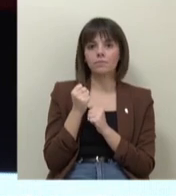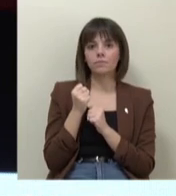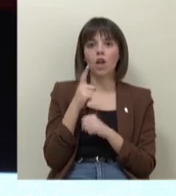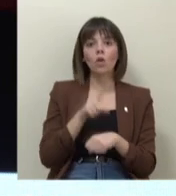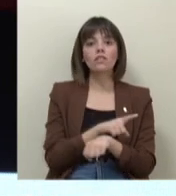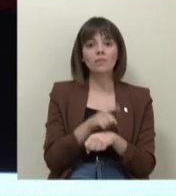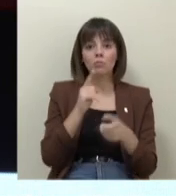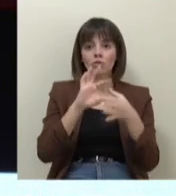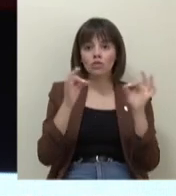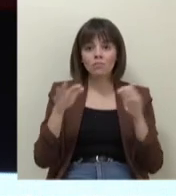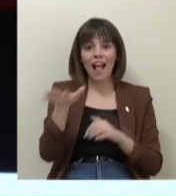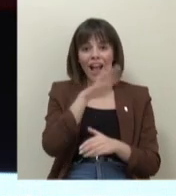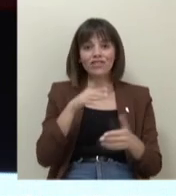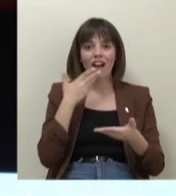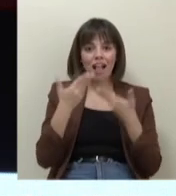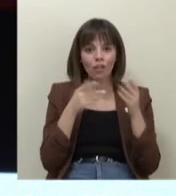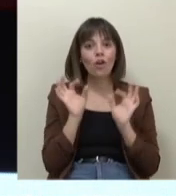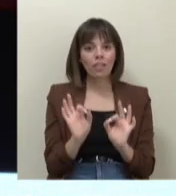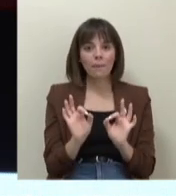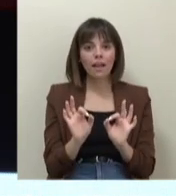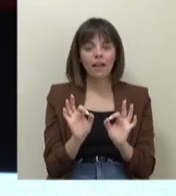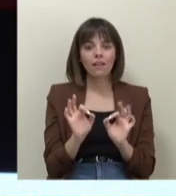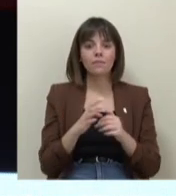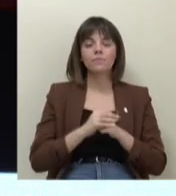O zaman bu cümle her şeyi ifade ediyor, değil mi?